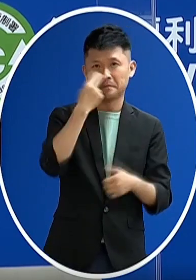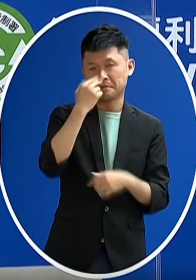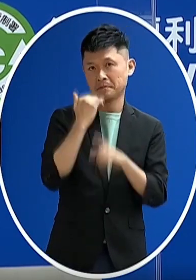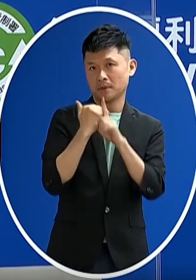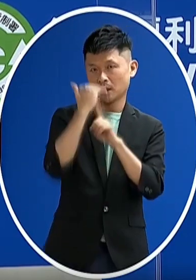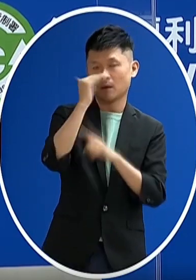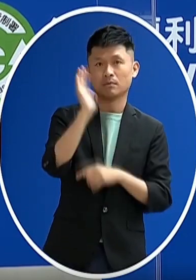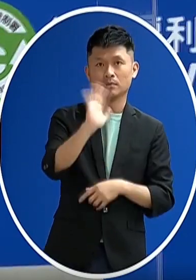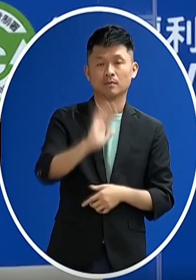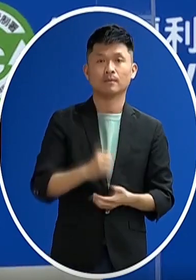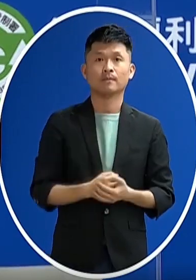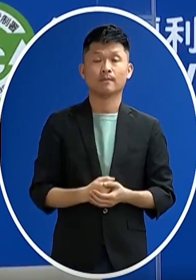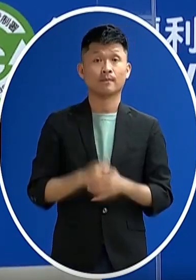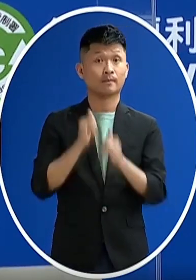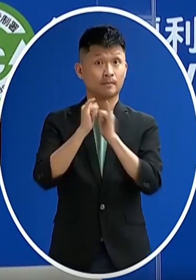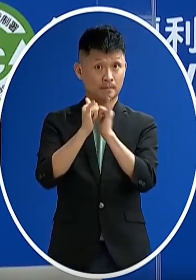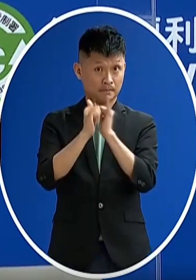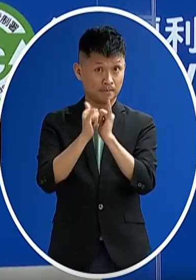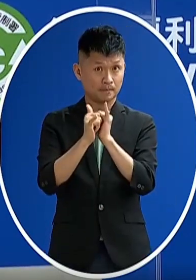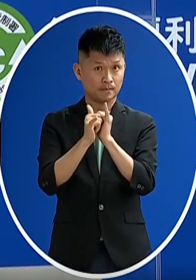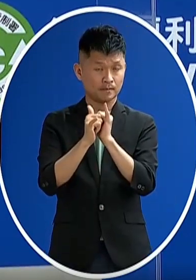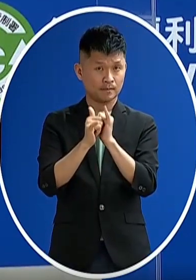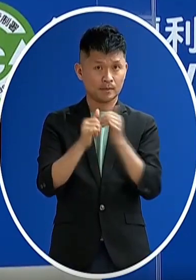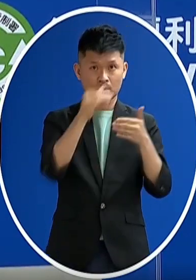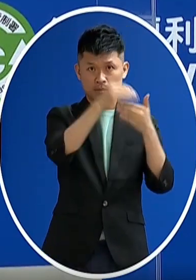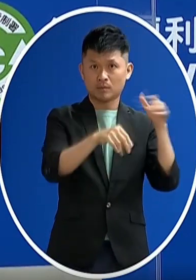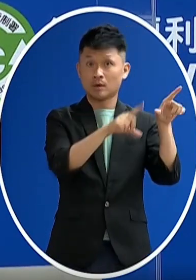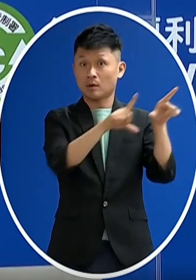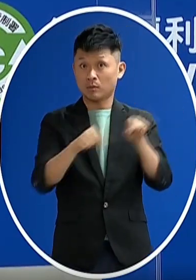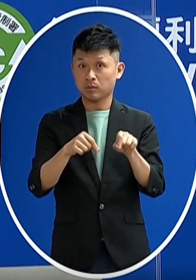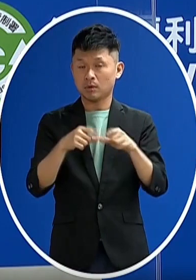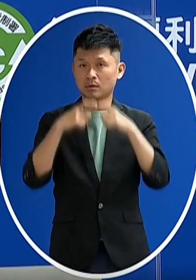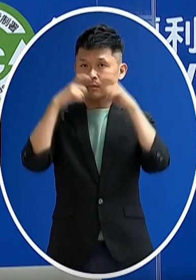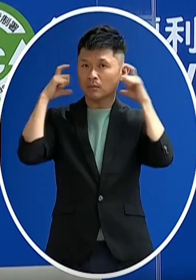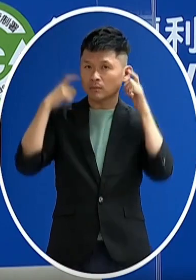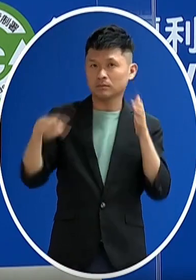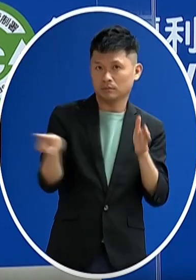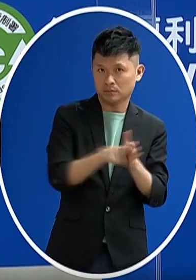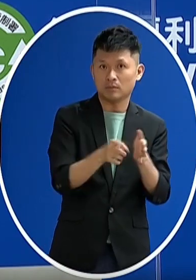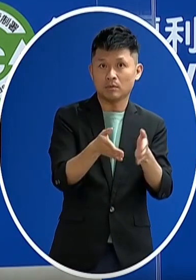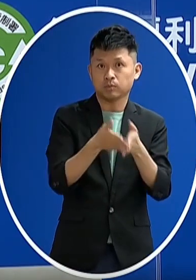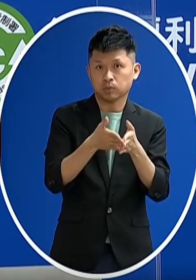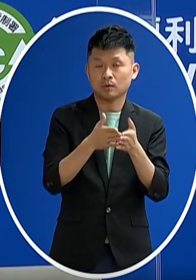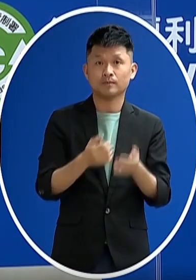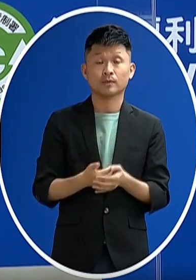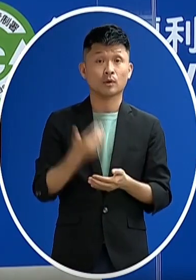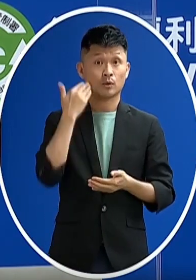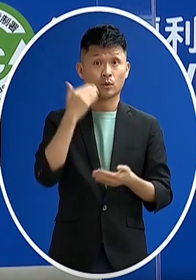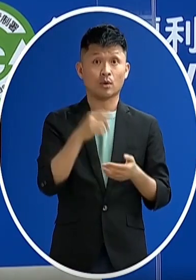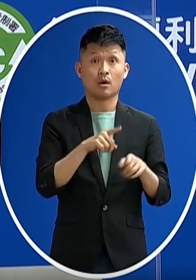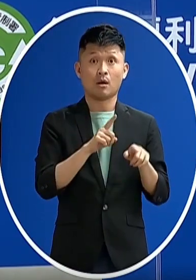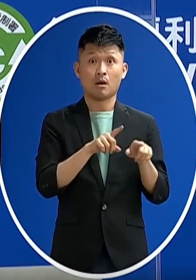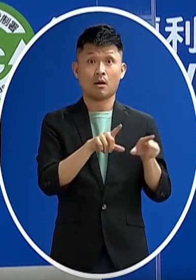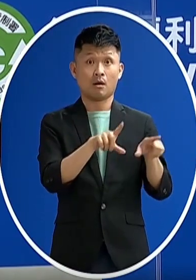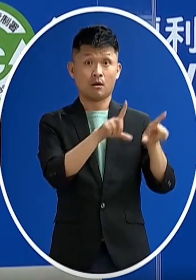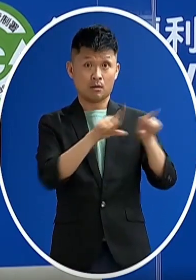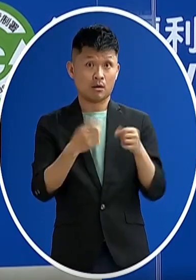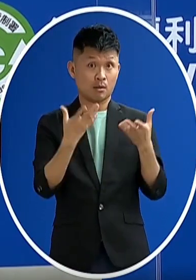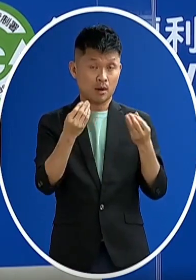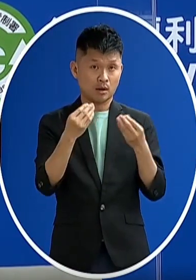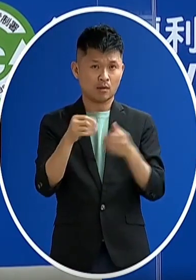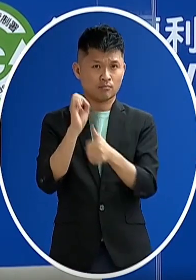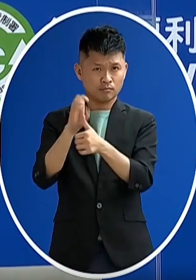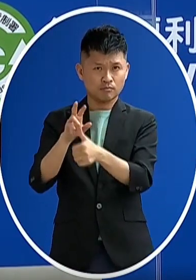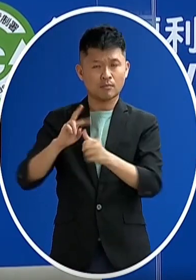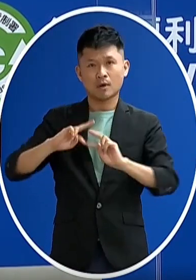产业，那民众必须依照规定全程佩戴口罩，未遵守规定且劝导不听者将严